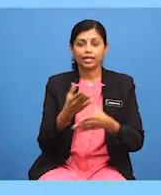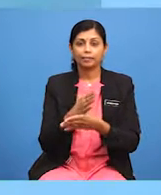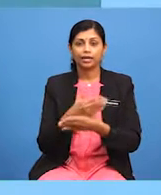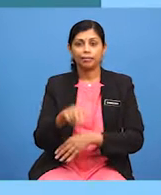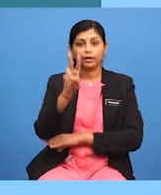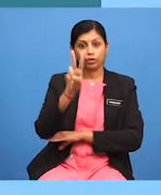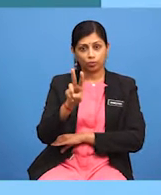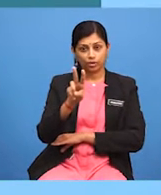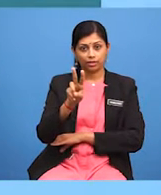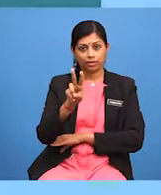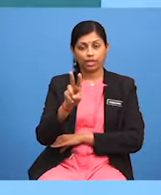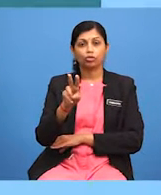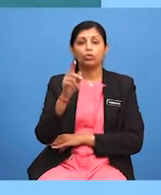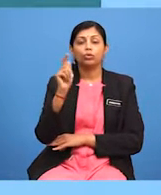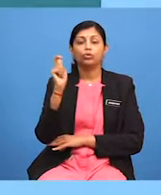ini.